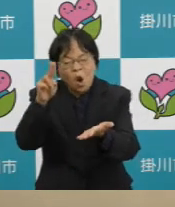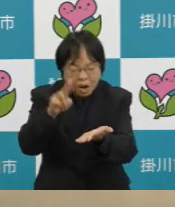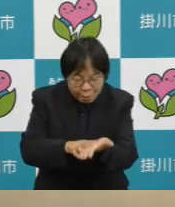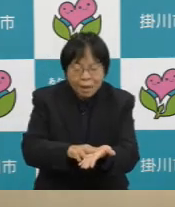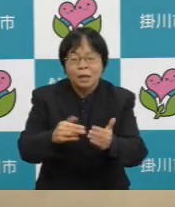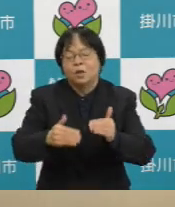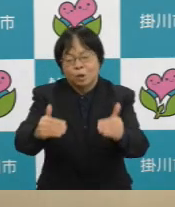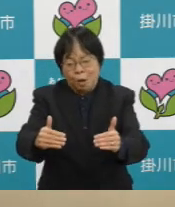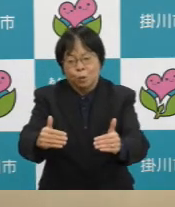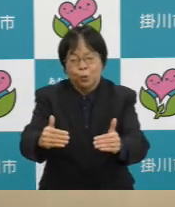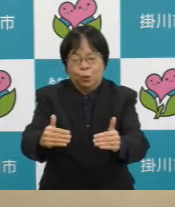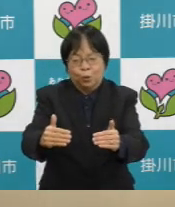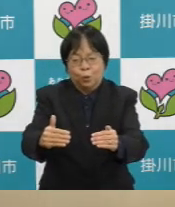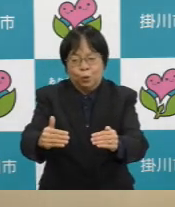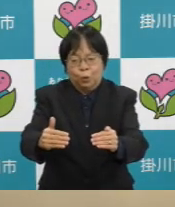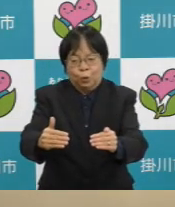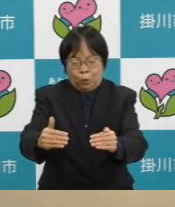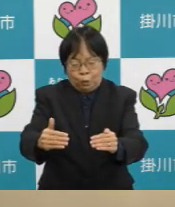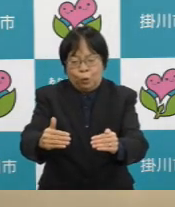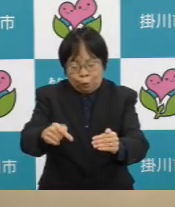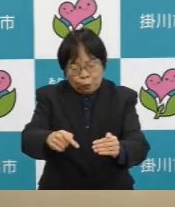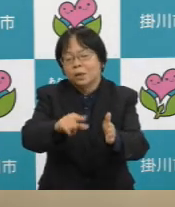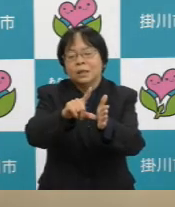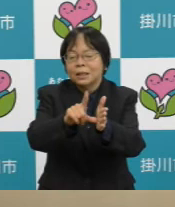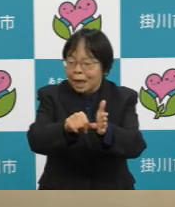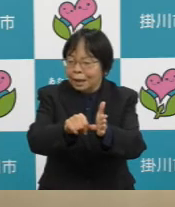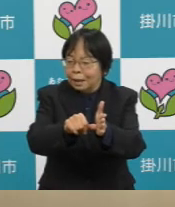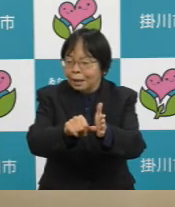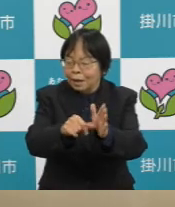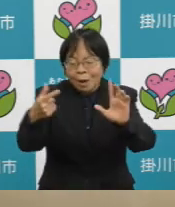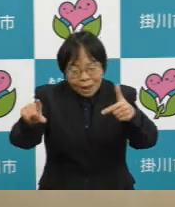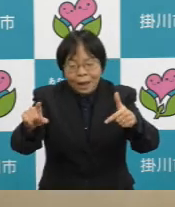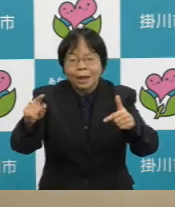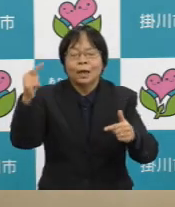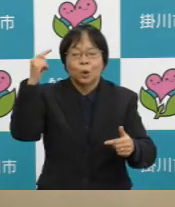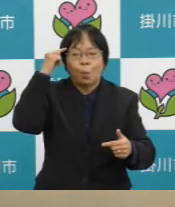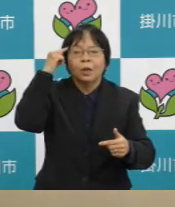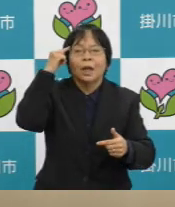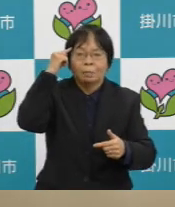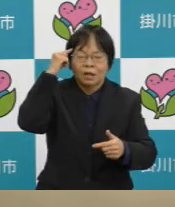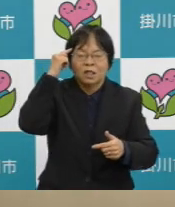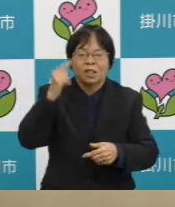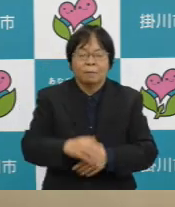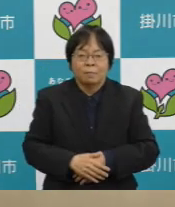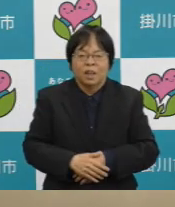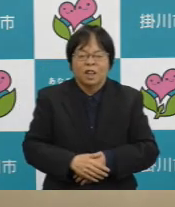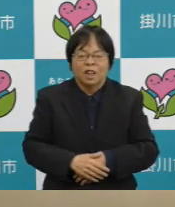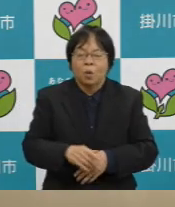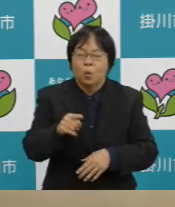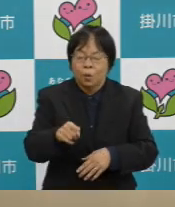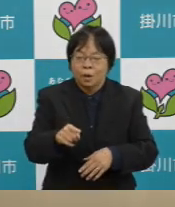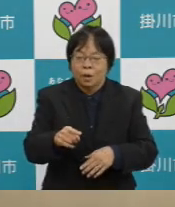という、もう時代ではないというふうに思っておりますので、まあ、こういうものをうま